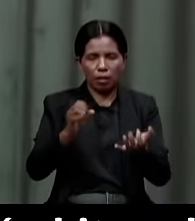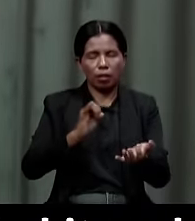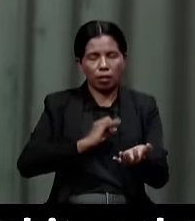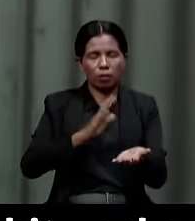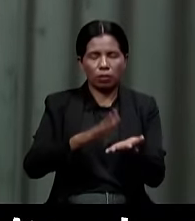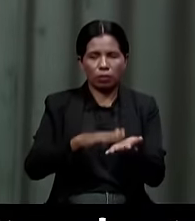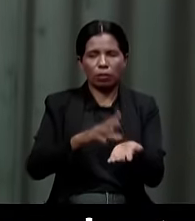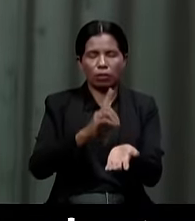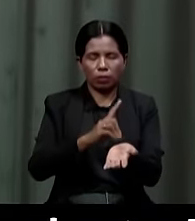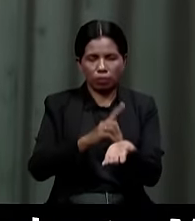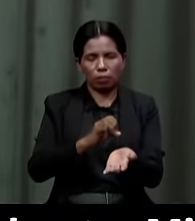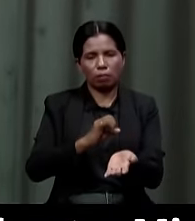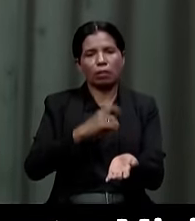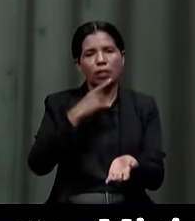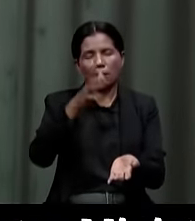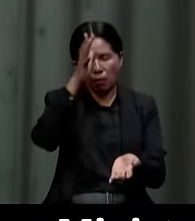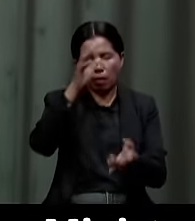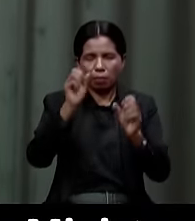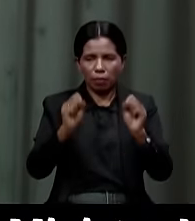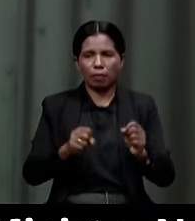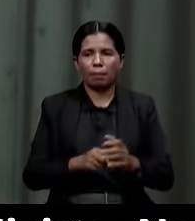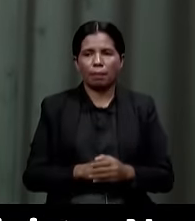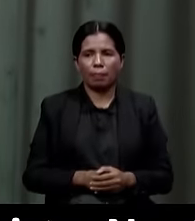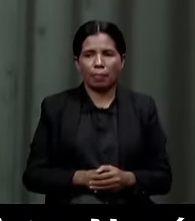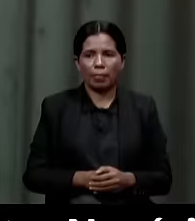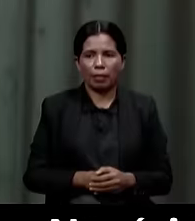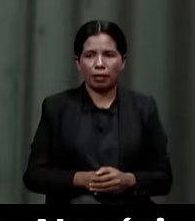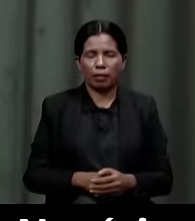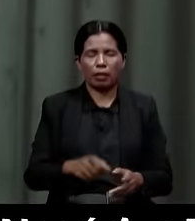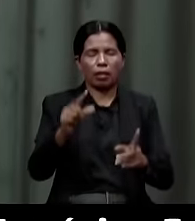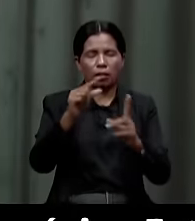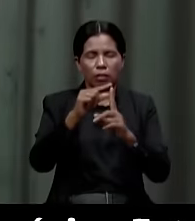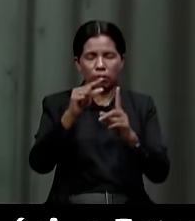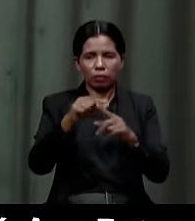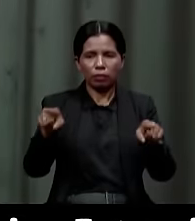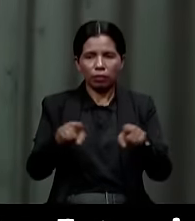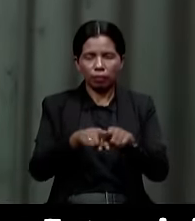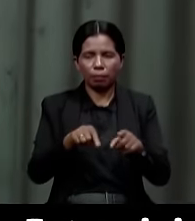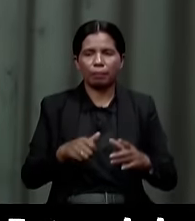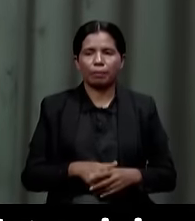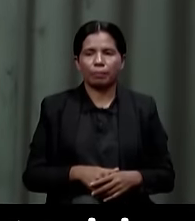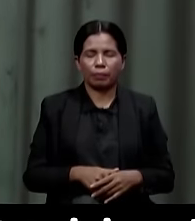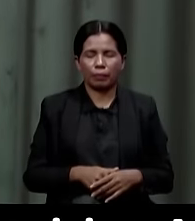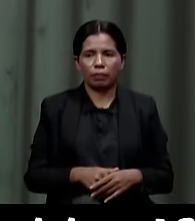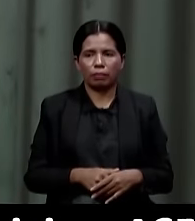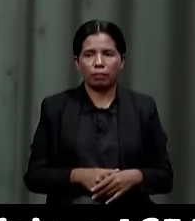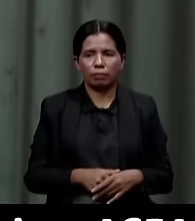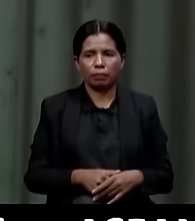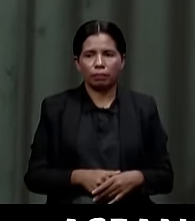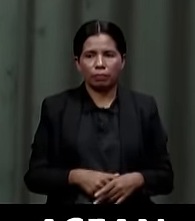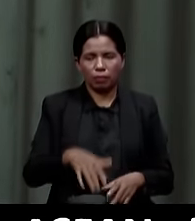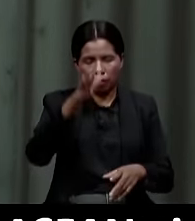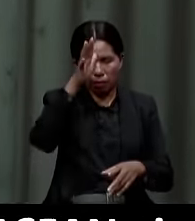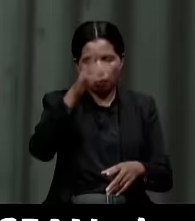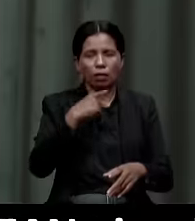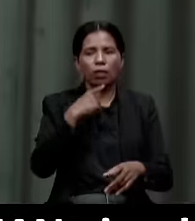pai bele gala to ane ko na pai dia fu ngasa ni ko na des ni apa ai kuliah